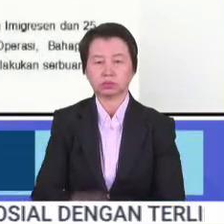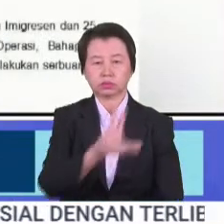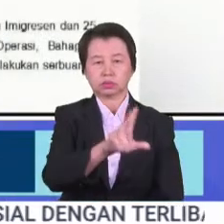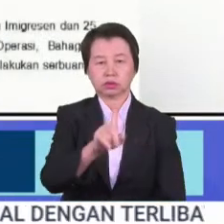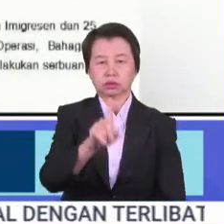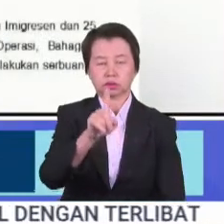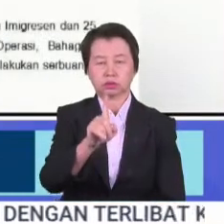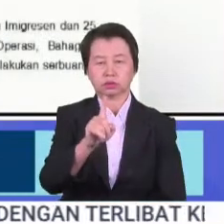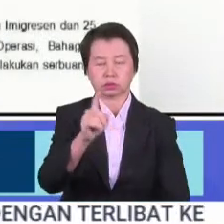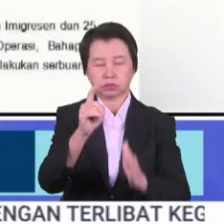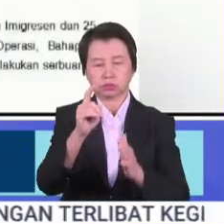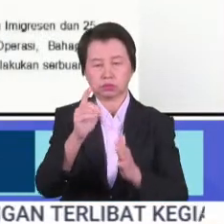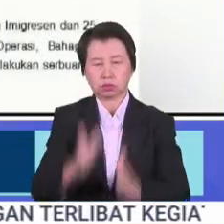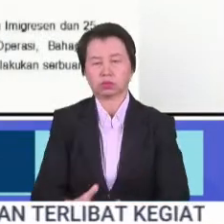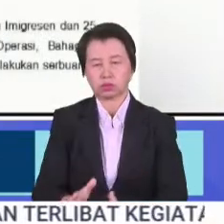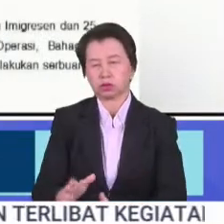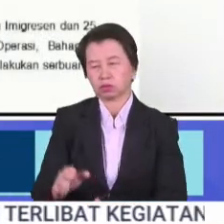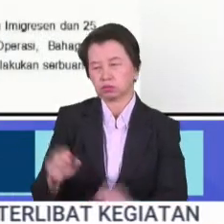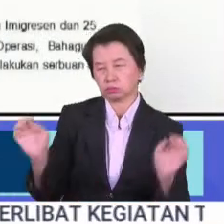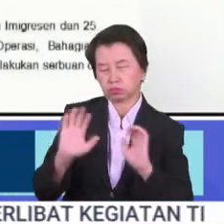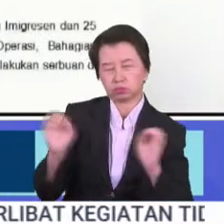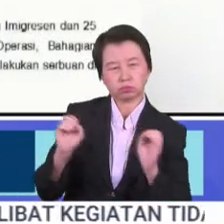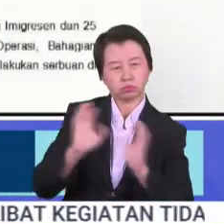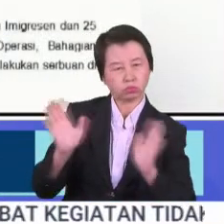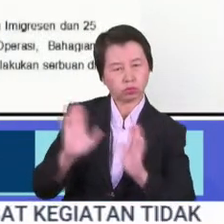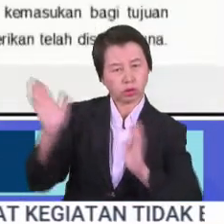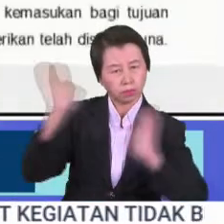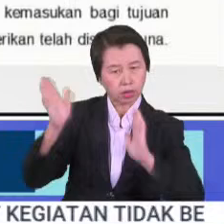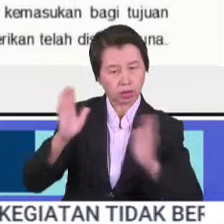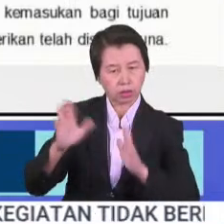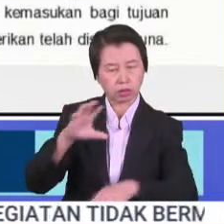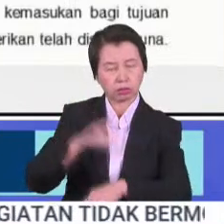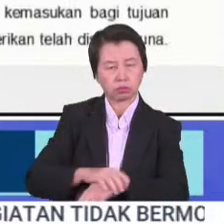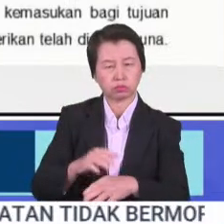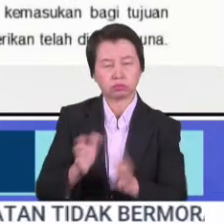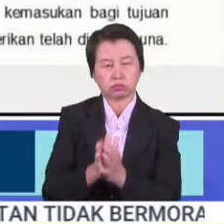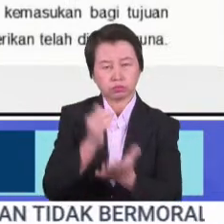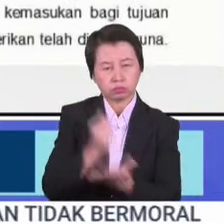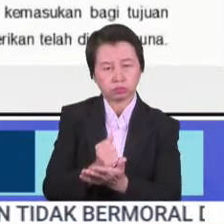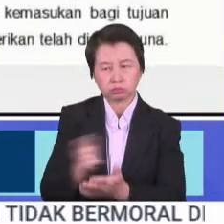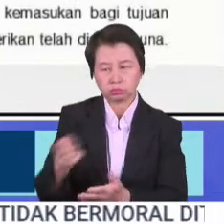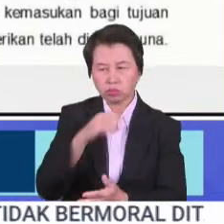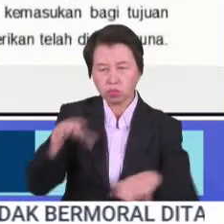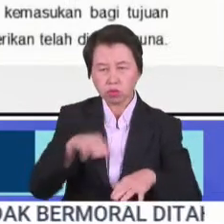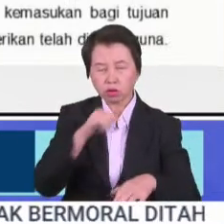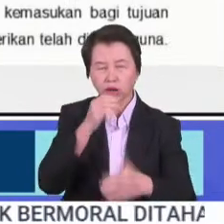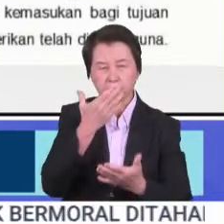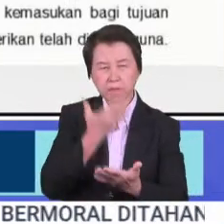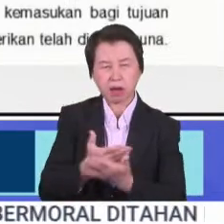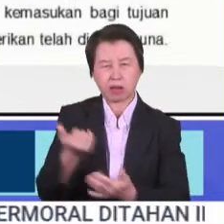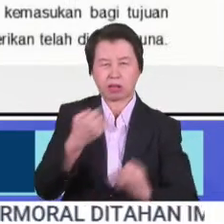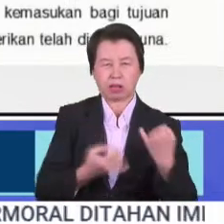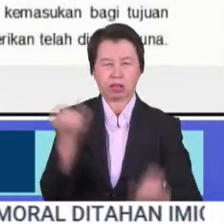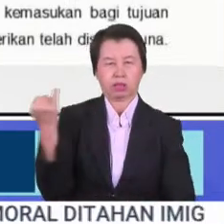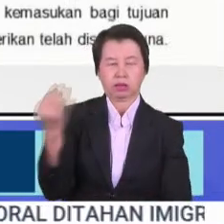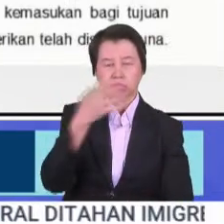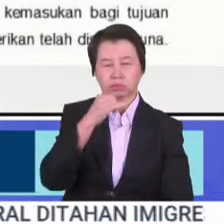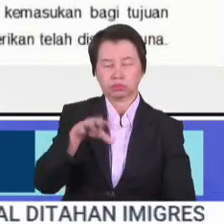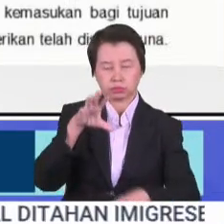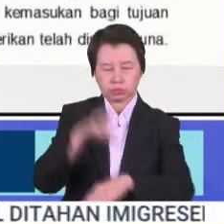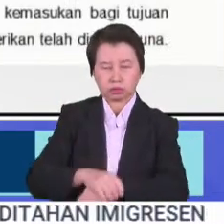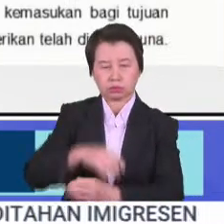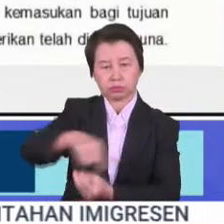31 warga asing yang menyalahgunakan pas lawatan sosial dengan terlibat kegiatan tidak bermoral ditahan di sekitar Johor Bahru,